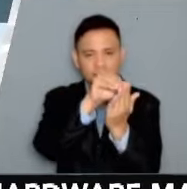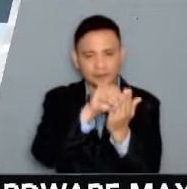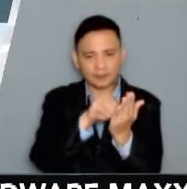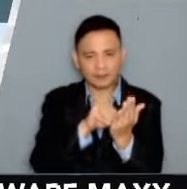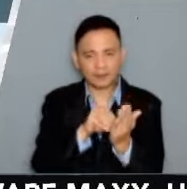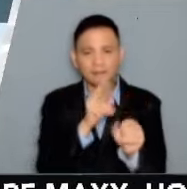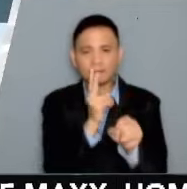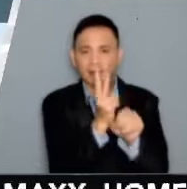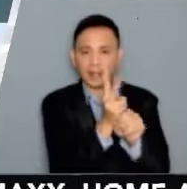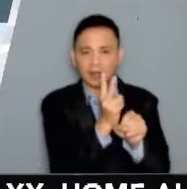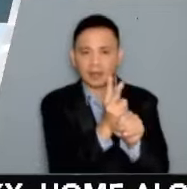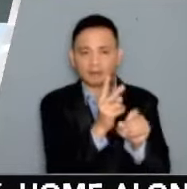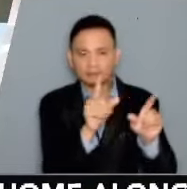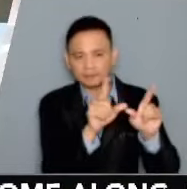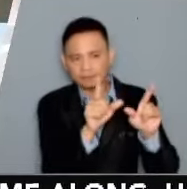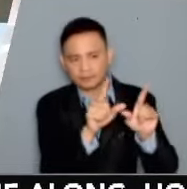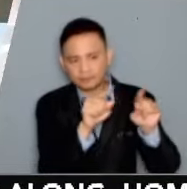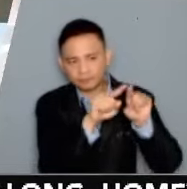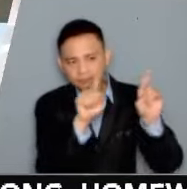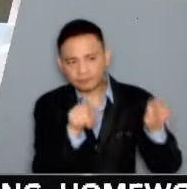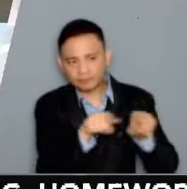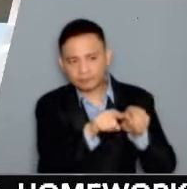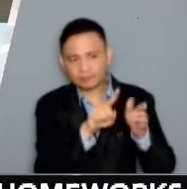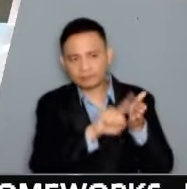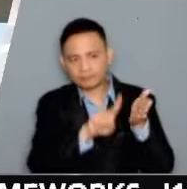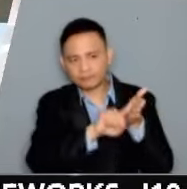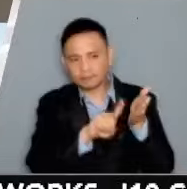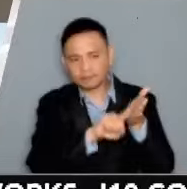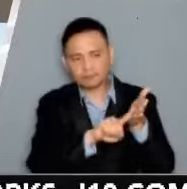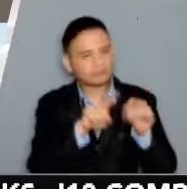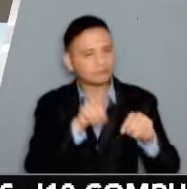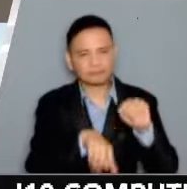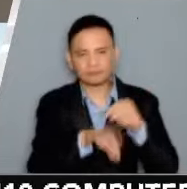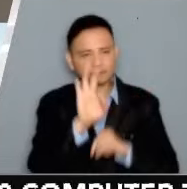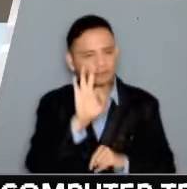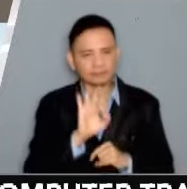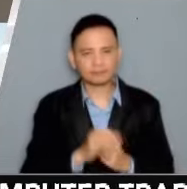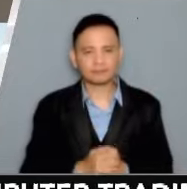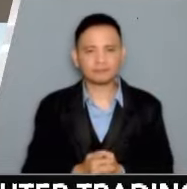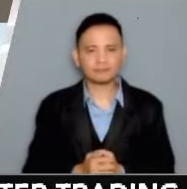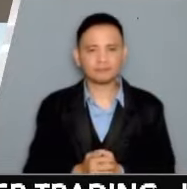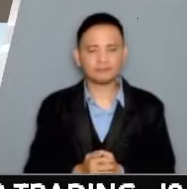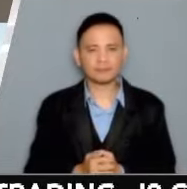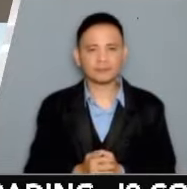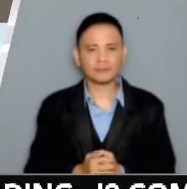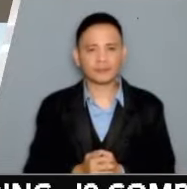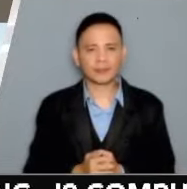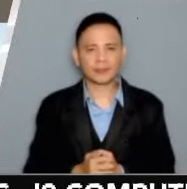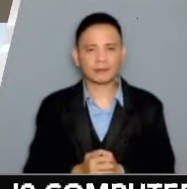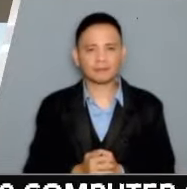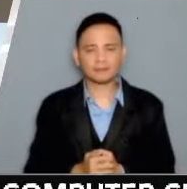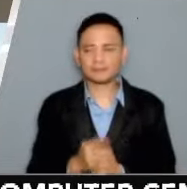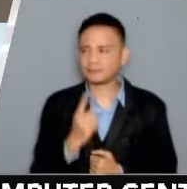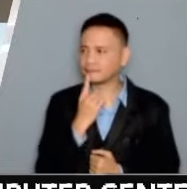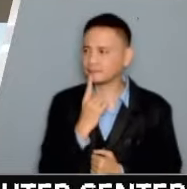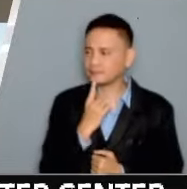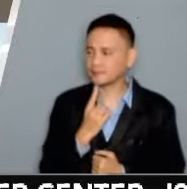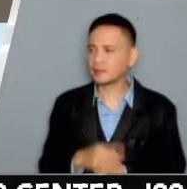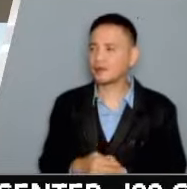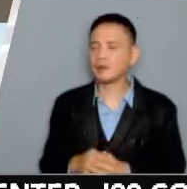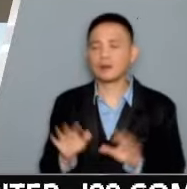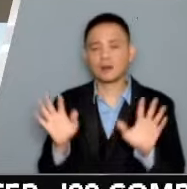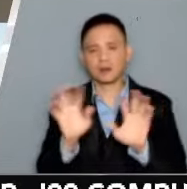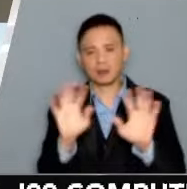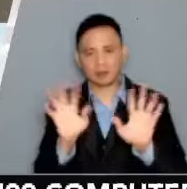ng Rider ang parcel lesson learn po sa amin na na huwag na po naming Hayaan na laging